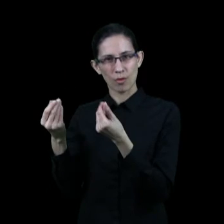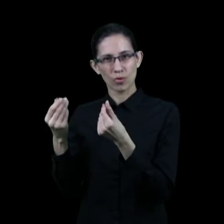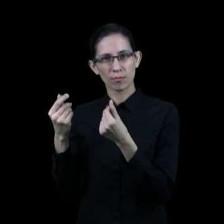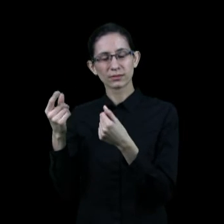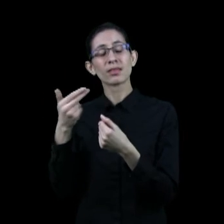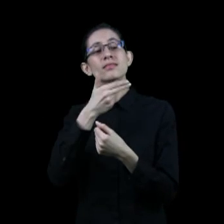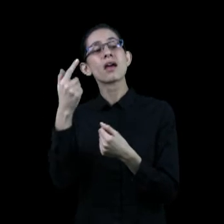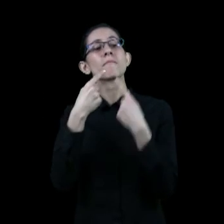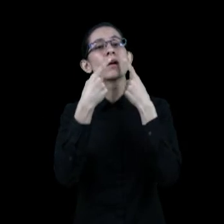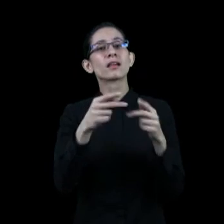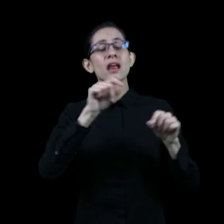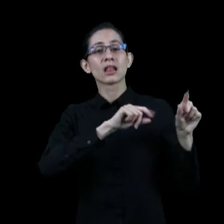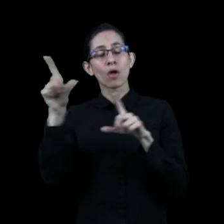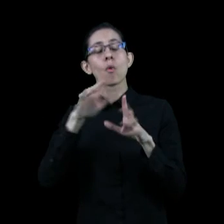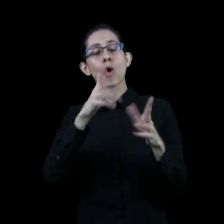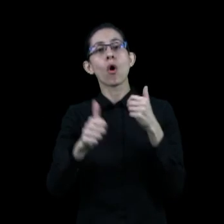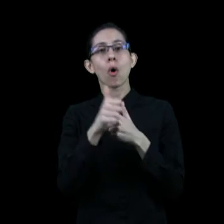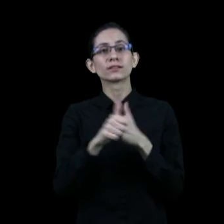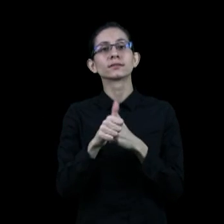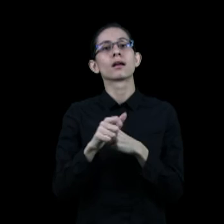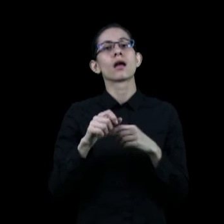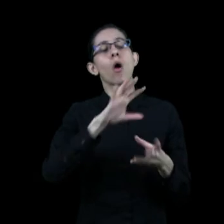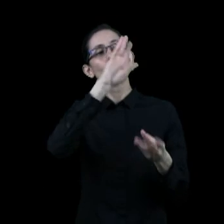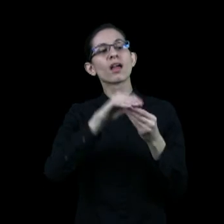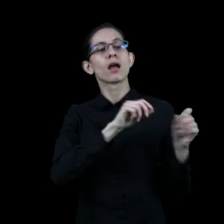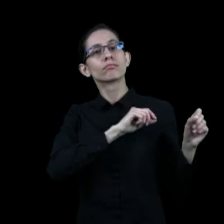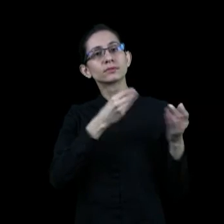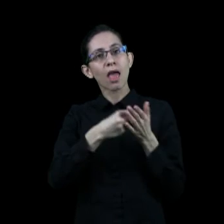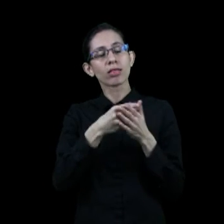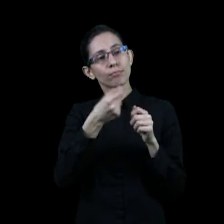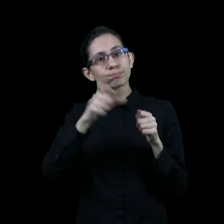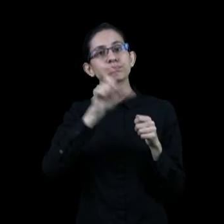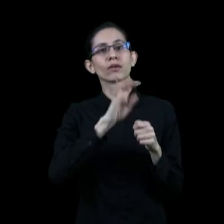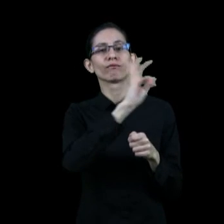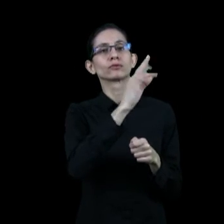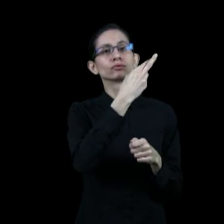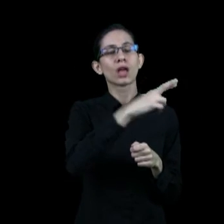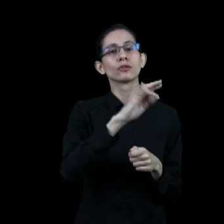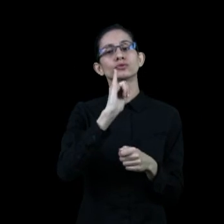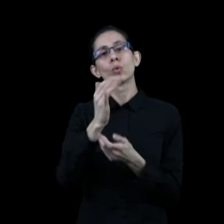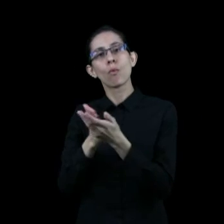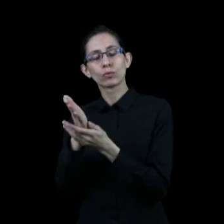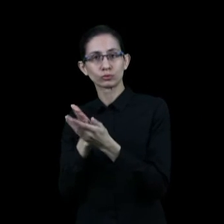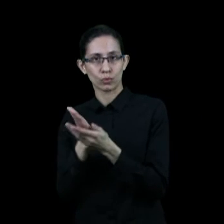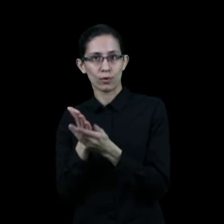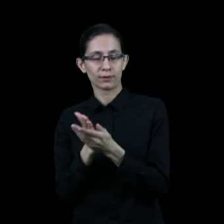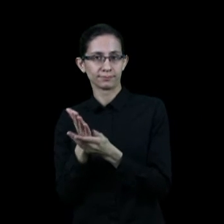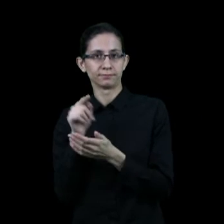Ekonomiści, mówiąc o inflacji, mają na myśli ogólny wzrost poziomu cen, dóbr i usług.